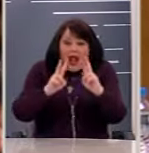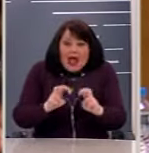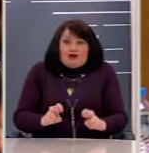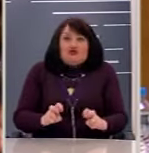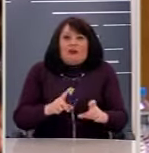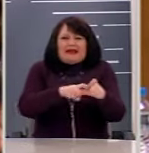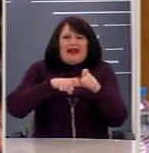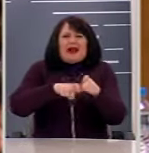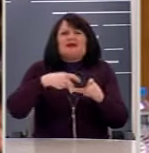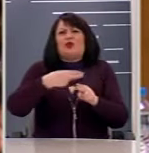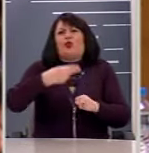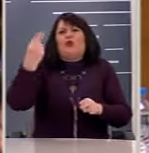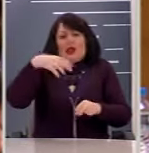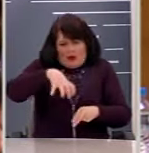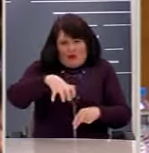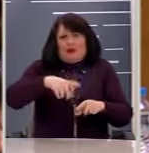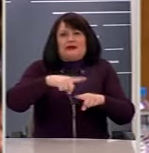πολυεθνικές εταιρείες στην Ελλάδα